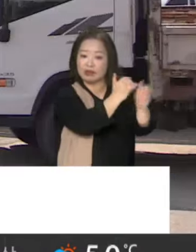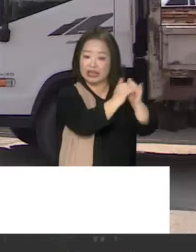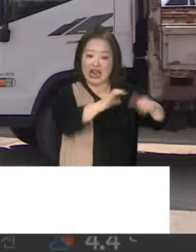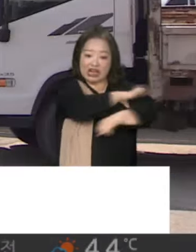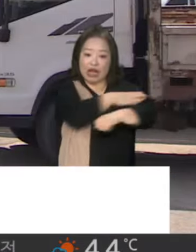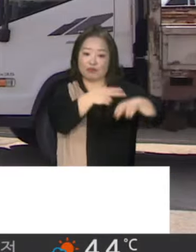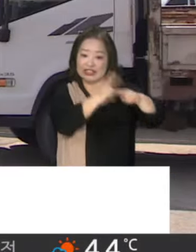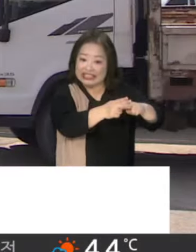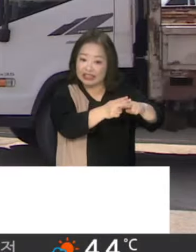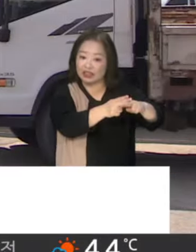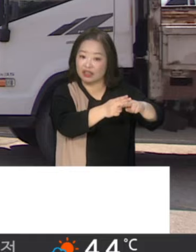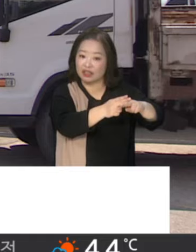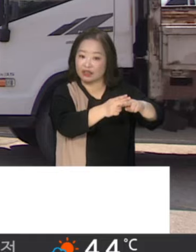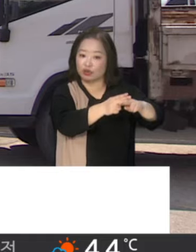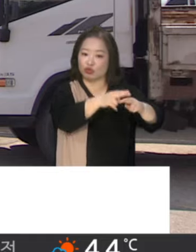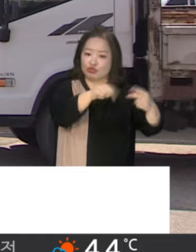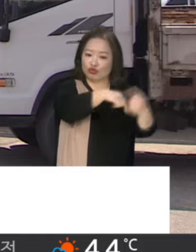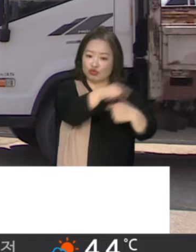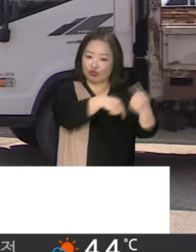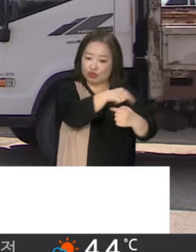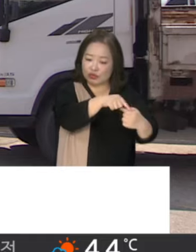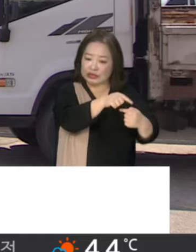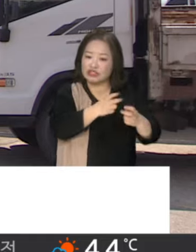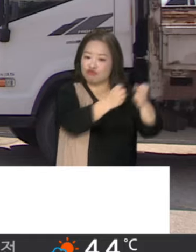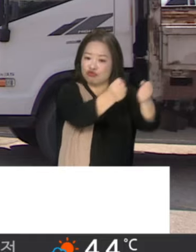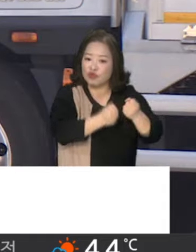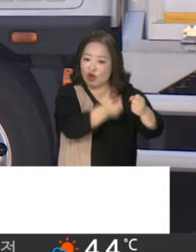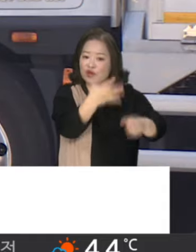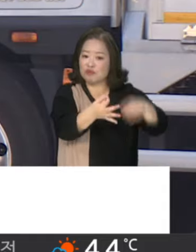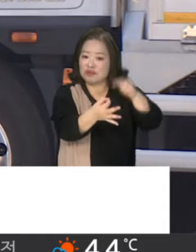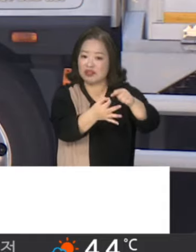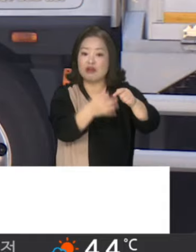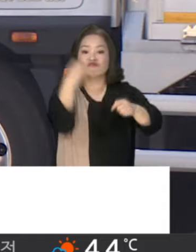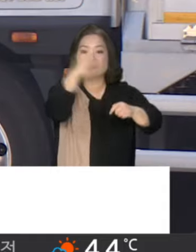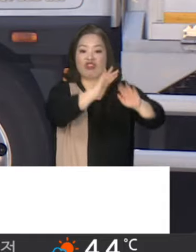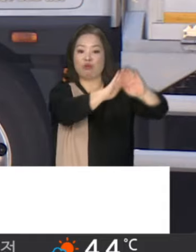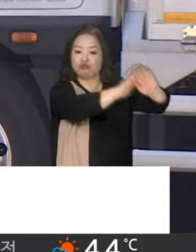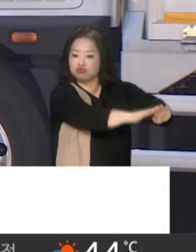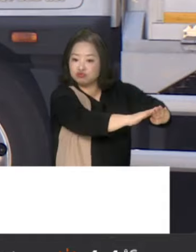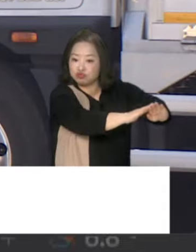덤핑을 묵인하면서 운송회사들의"지입제(jiipje)"문제만을겨냥하는것은화물운송노동자들을돕는다는